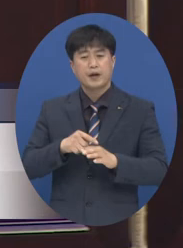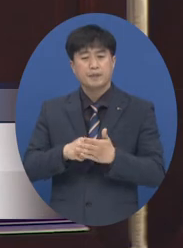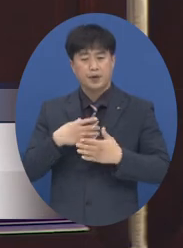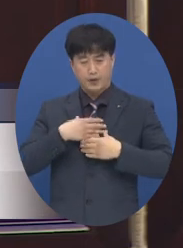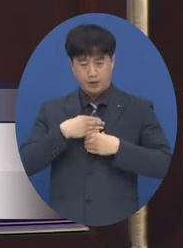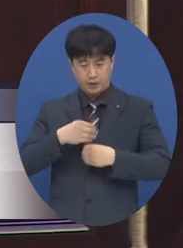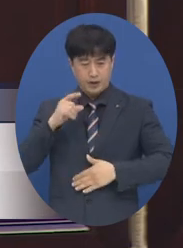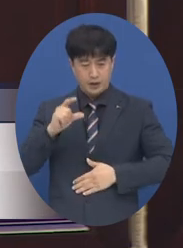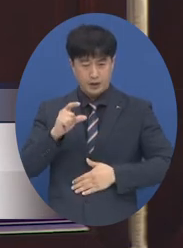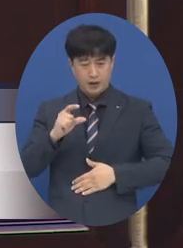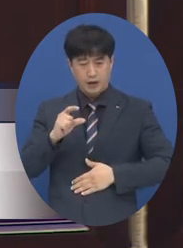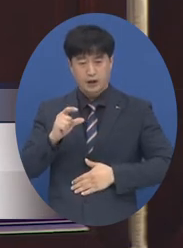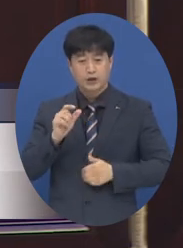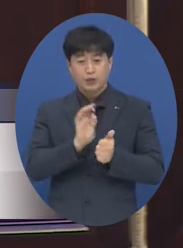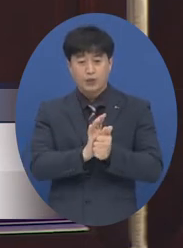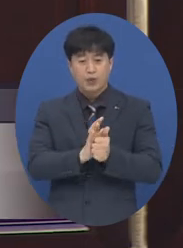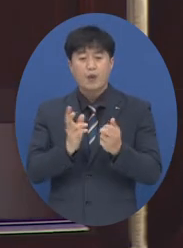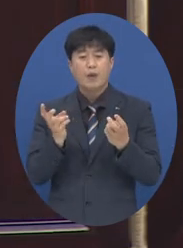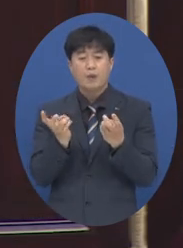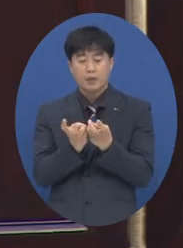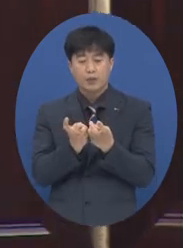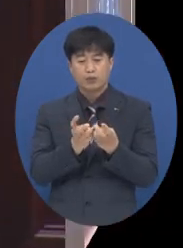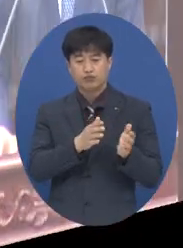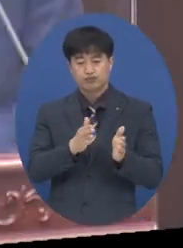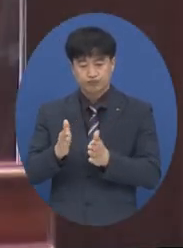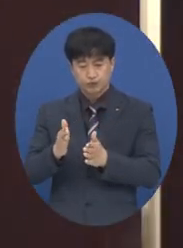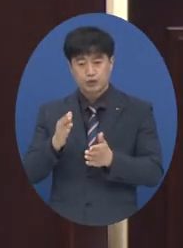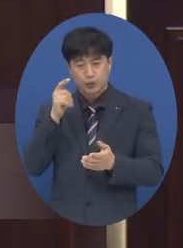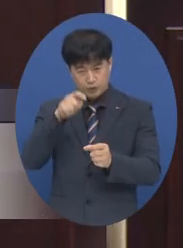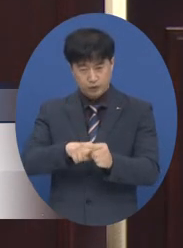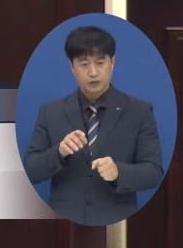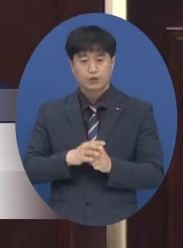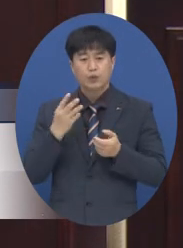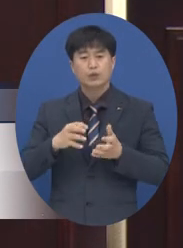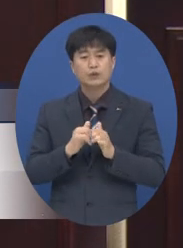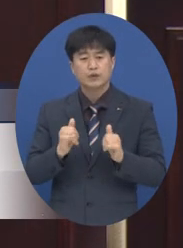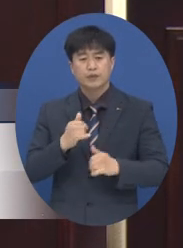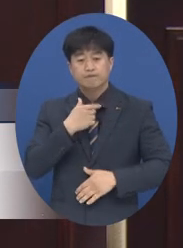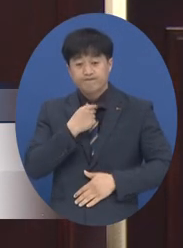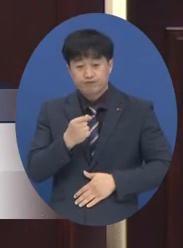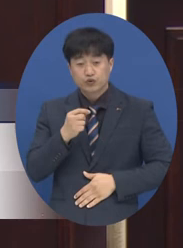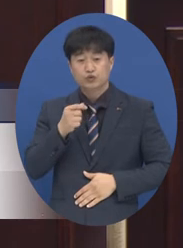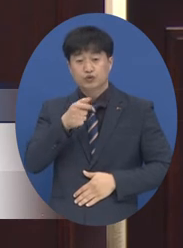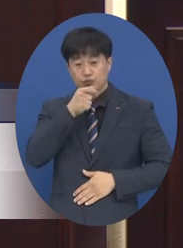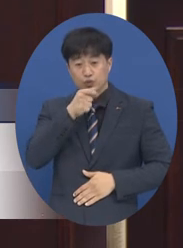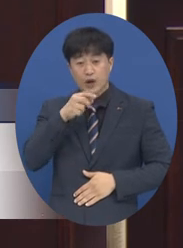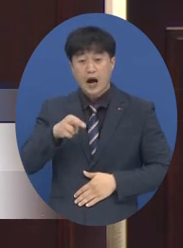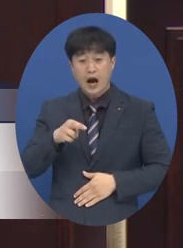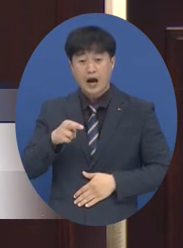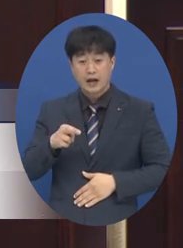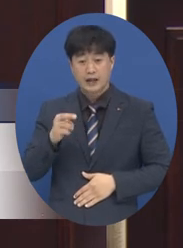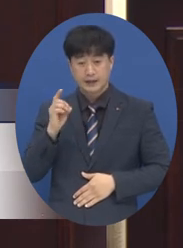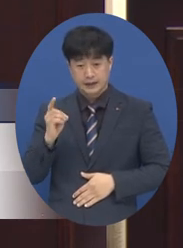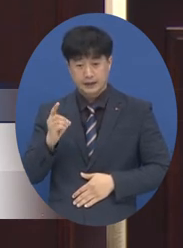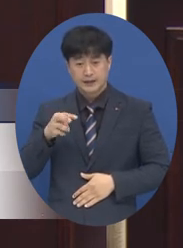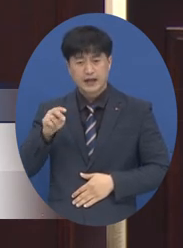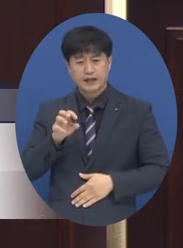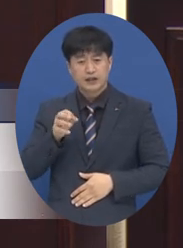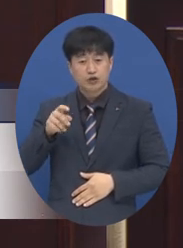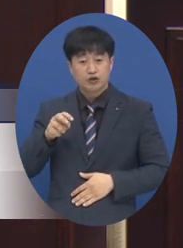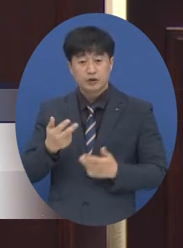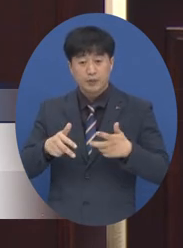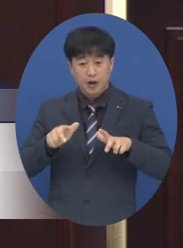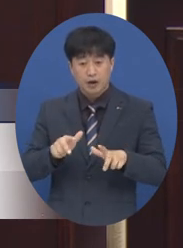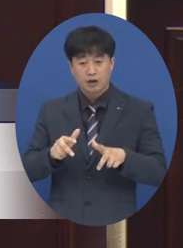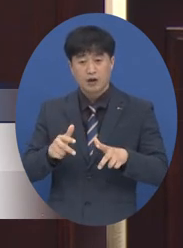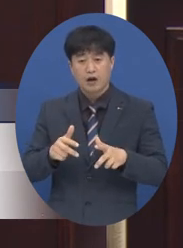있는 좋은 방안을 마련해서 있습니다 도민들의 염원인 선 rng 사이언스 파크 는 초당적 협력